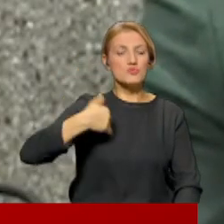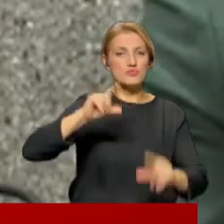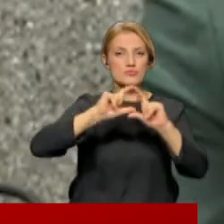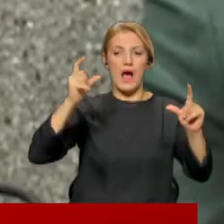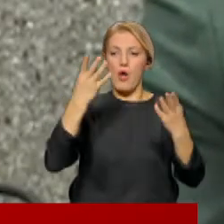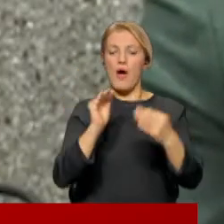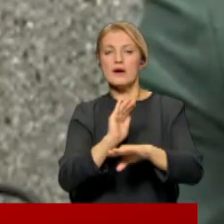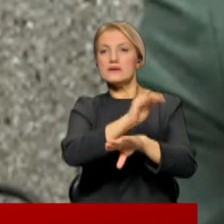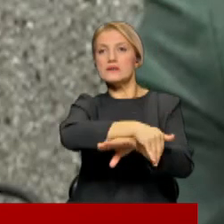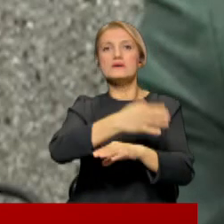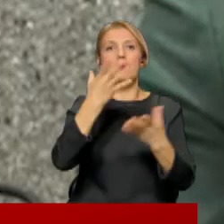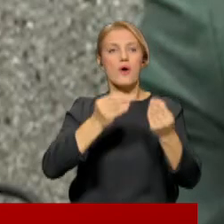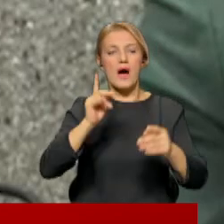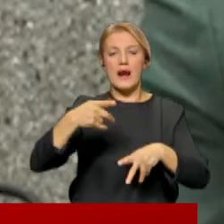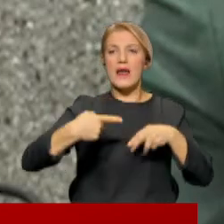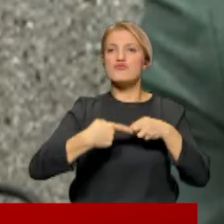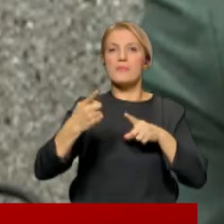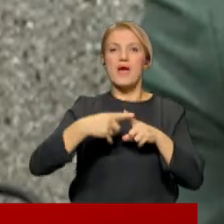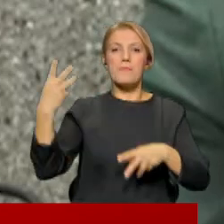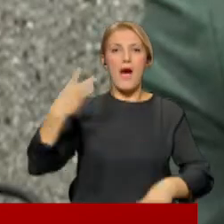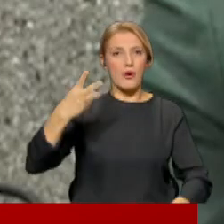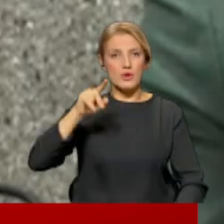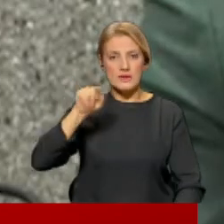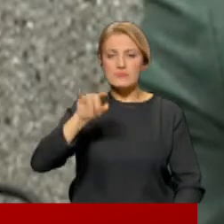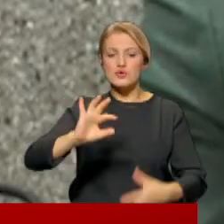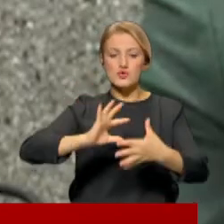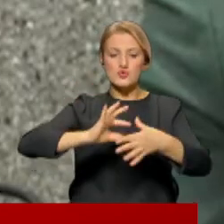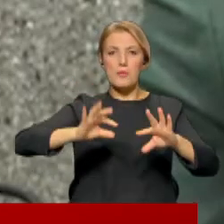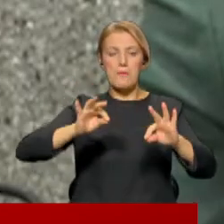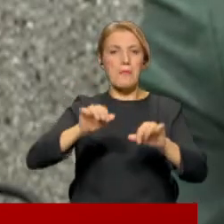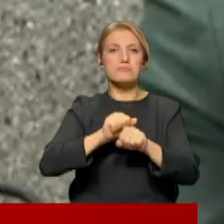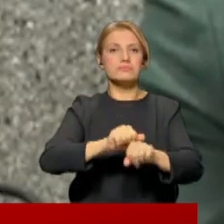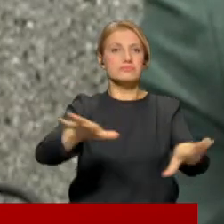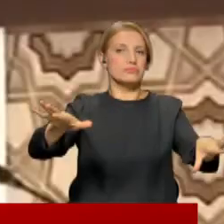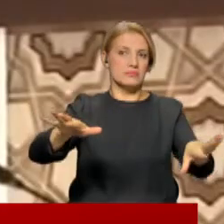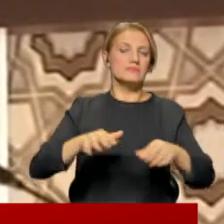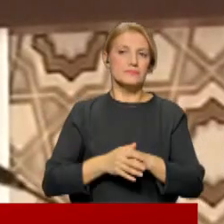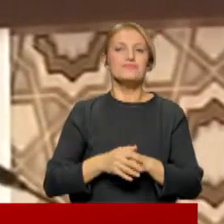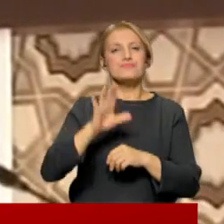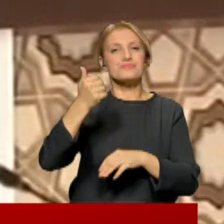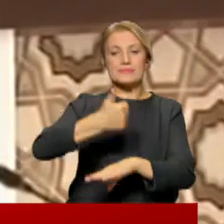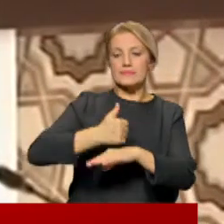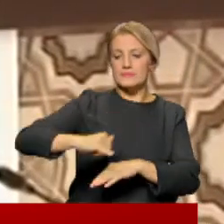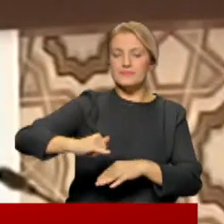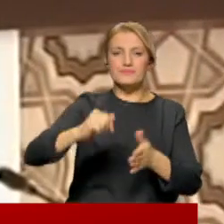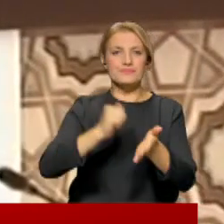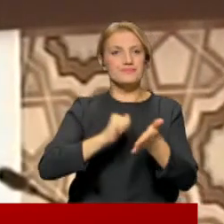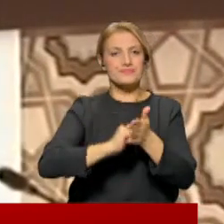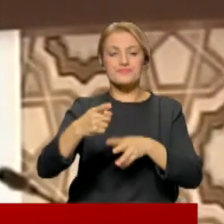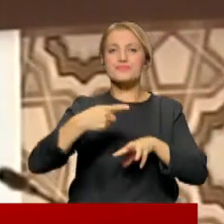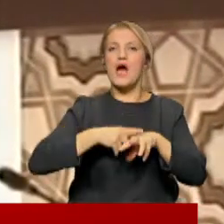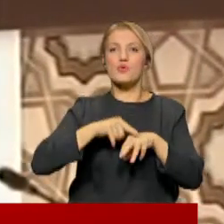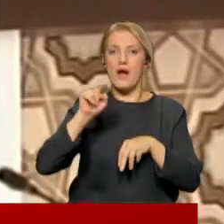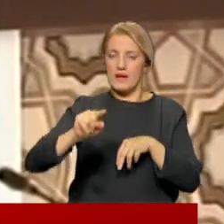perde arkası olarak Recep Tayyip Erdoğan'ın bu cümlesini servis etmesi söz konusu iktidara yakın gazetecinin